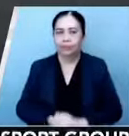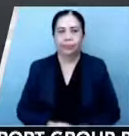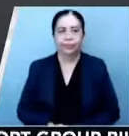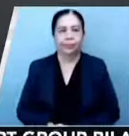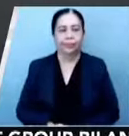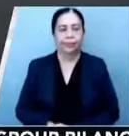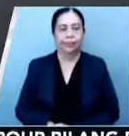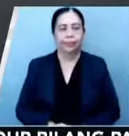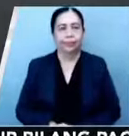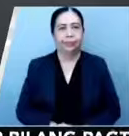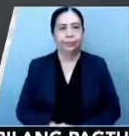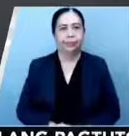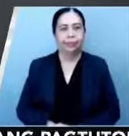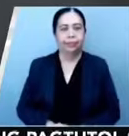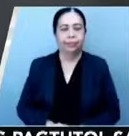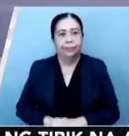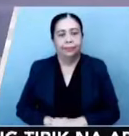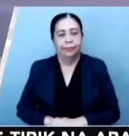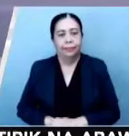Nakatutok, 24 Horas.